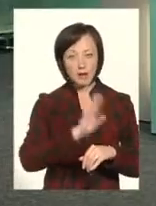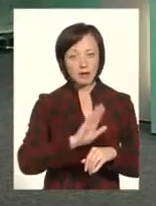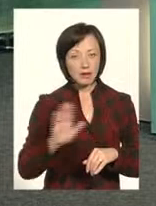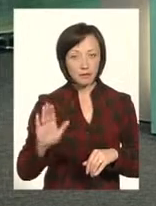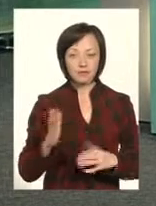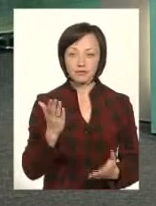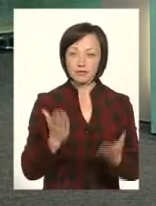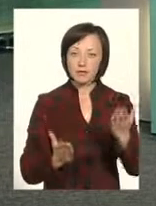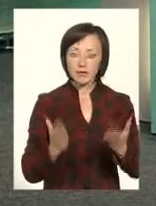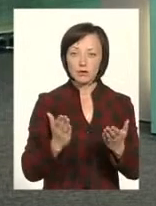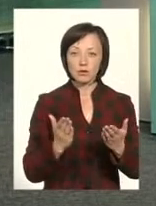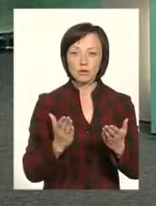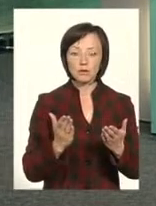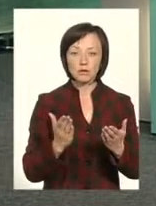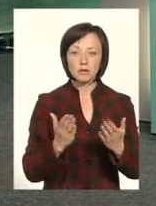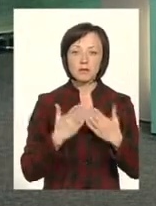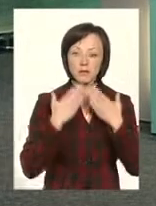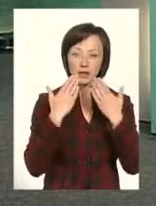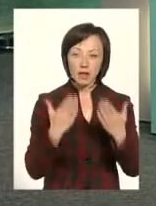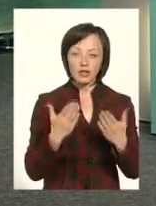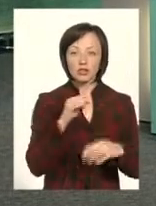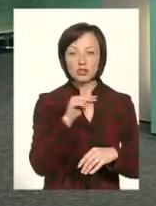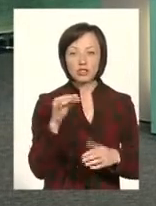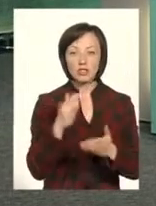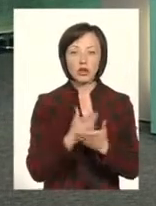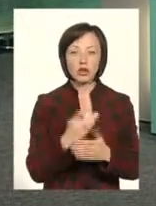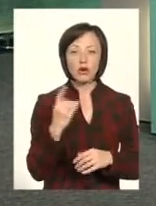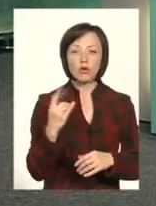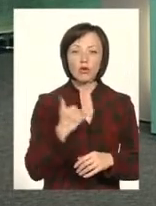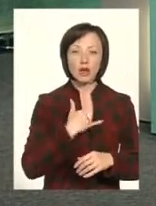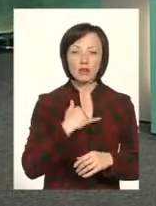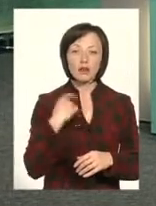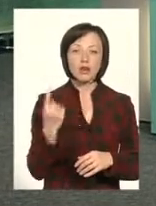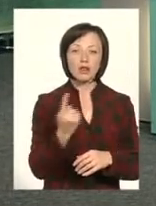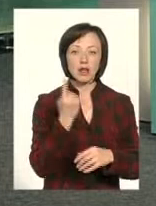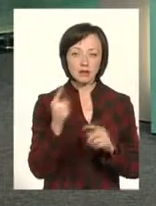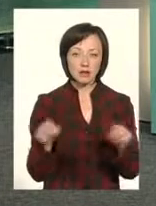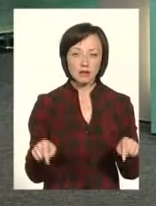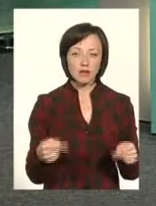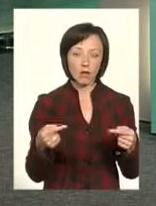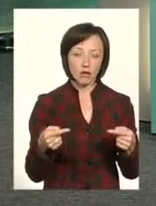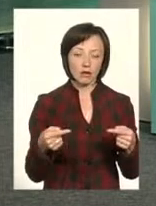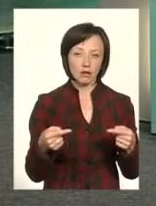Якщо питати, чи є в нас хоч жодне створене